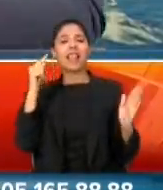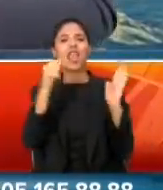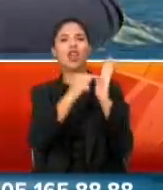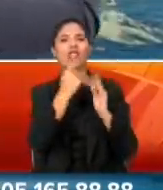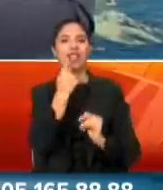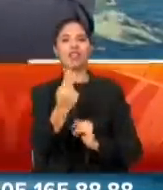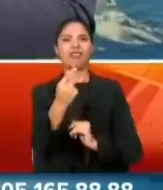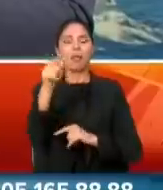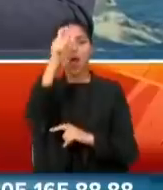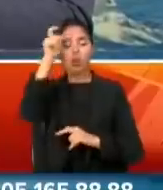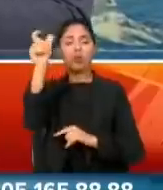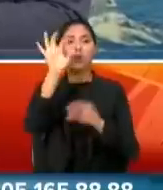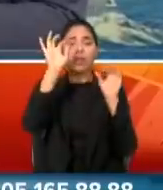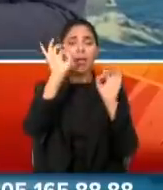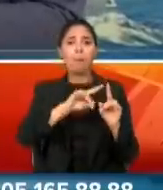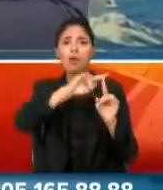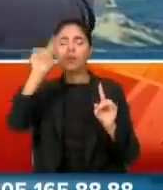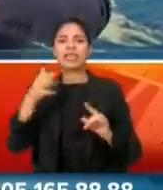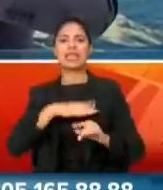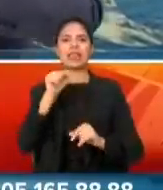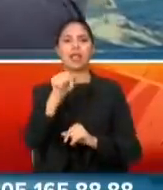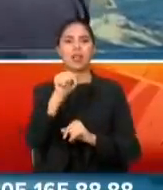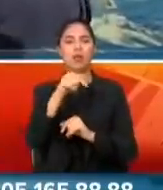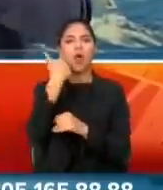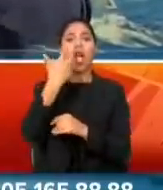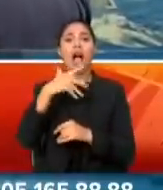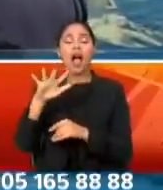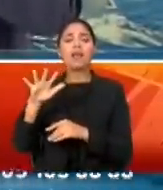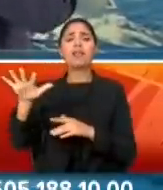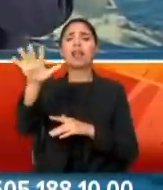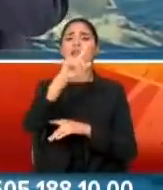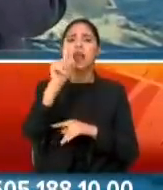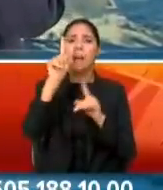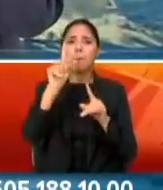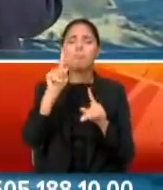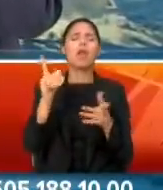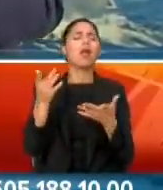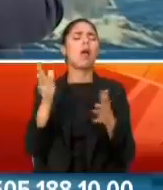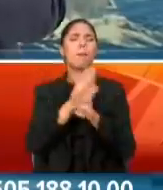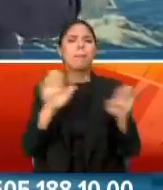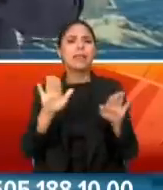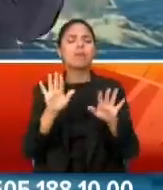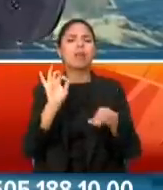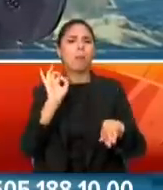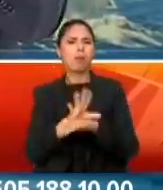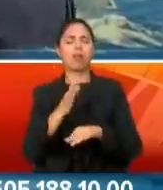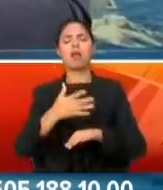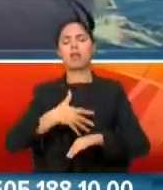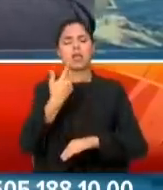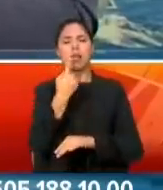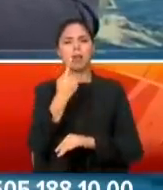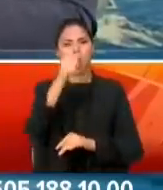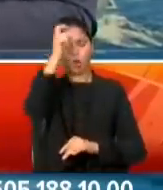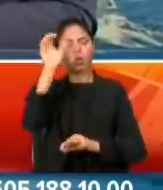zaten Türkiye'nin de başından beri istediği buydu. Doğu Akdeniz'de herhangi bir oldu bittiye izin verilmeyeceğini her platformda anlattı